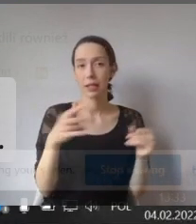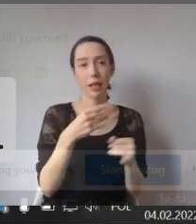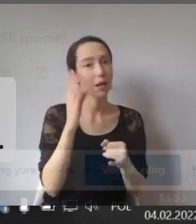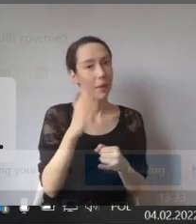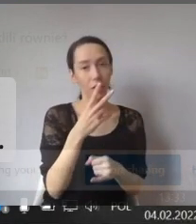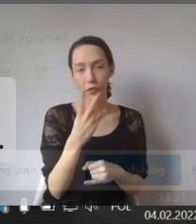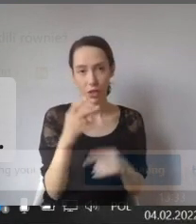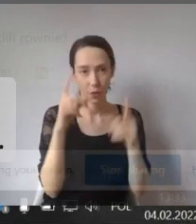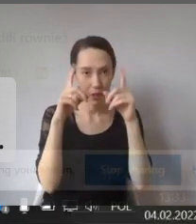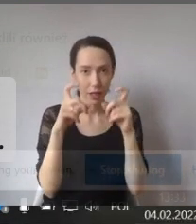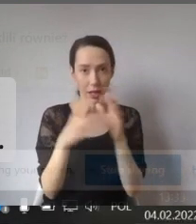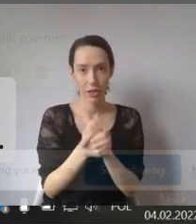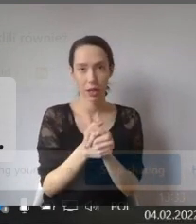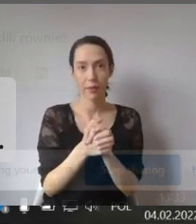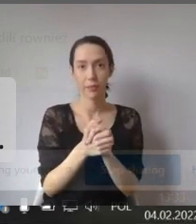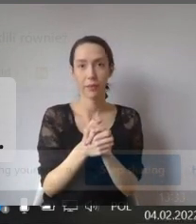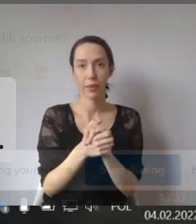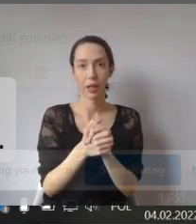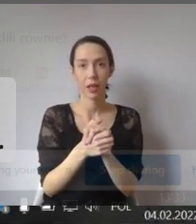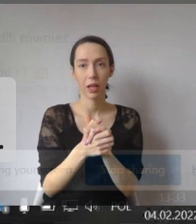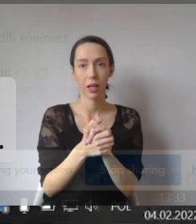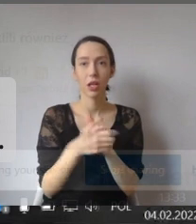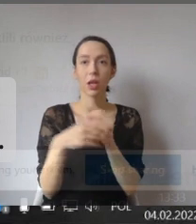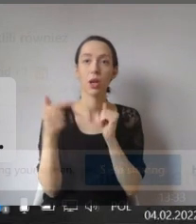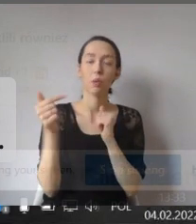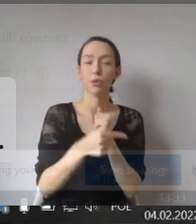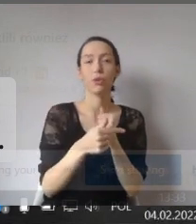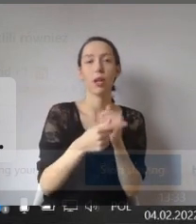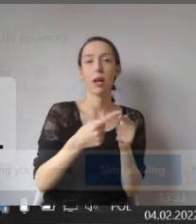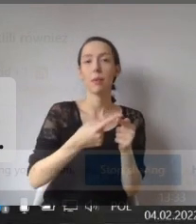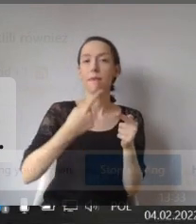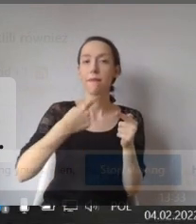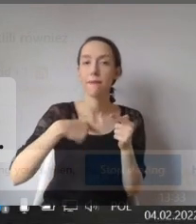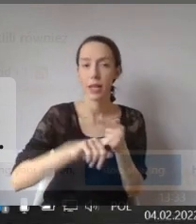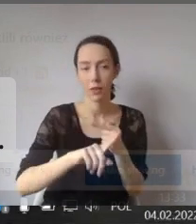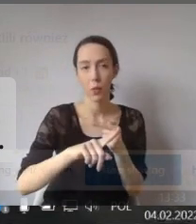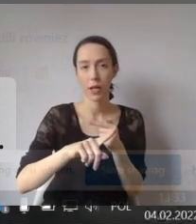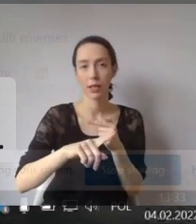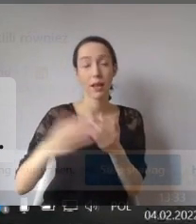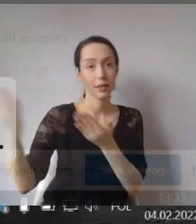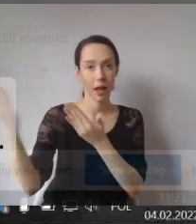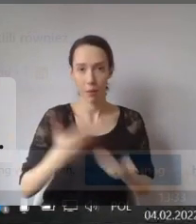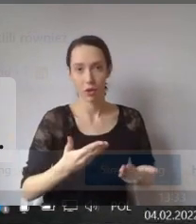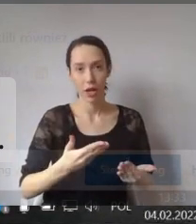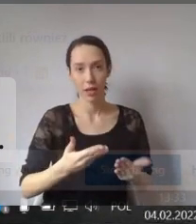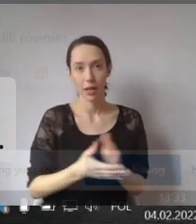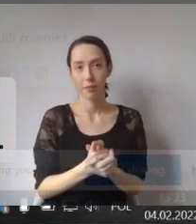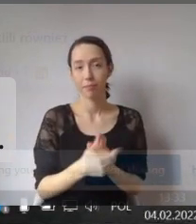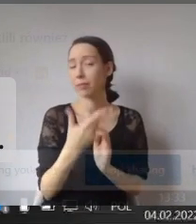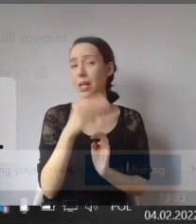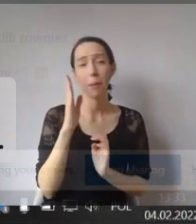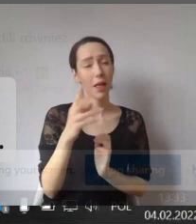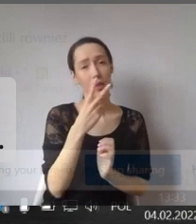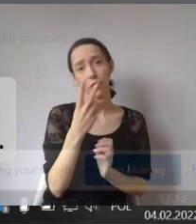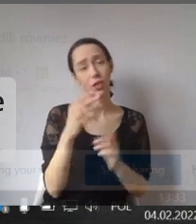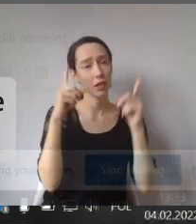Czyli osoby, którym dopiero wyślecie zaproszenia na dołączenie do Waszej sieci, no po prostu nie będą widzieć